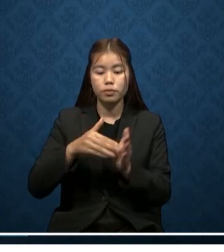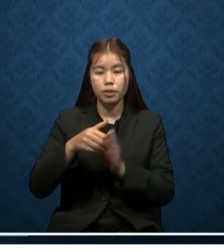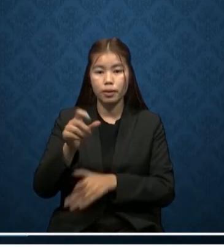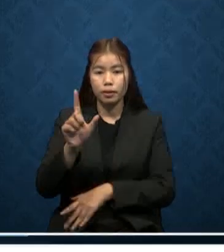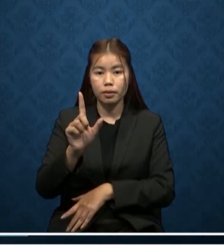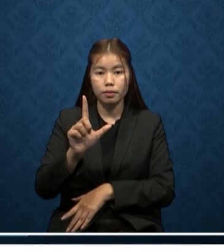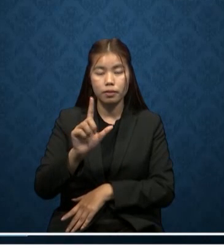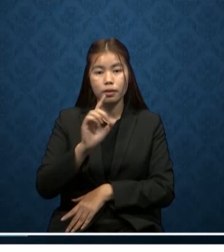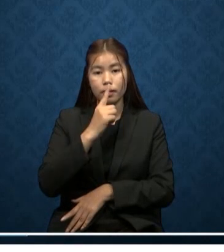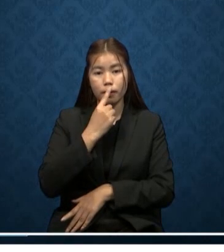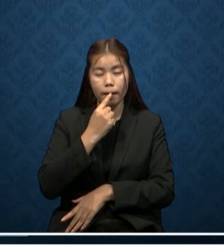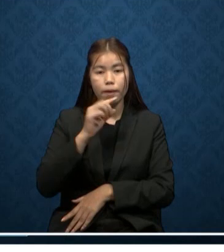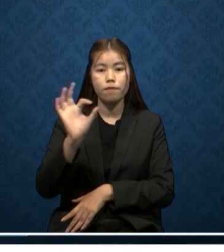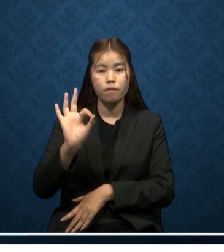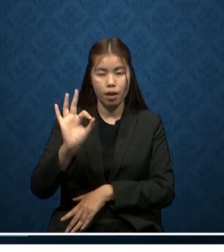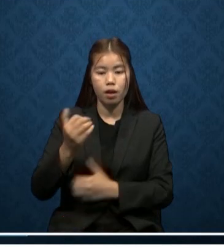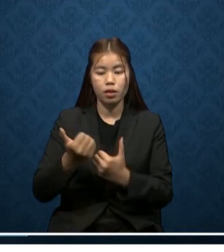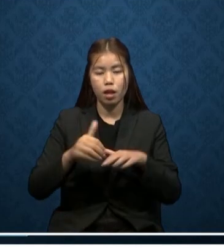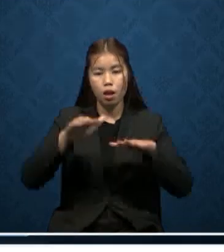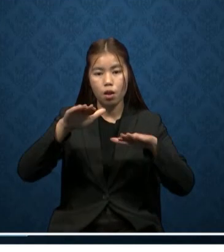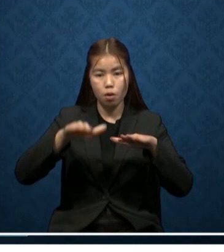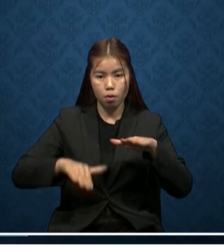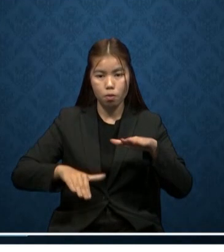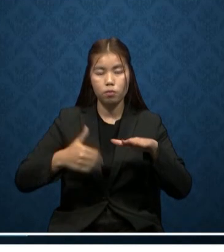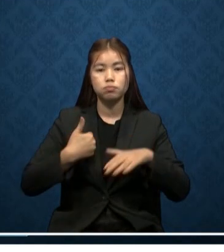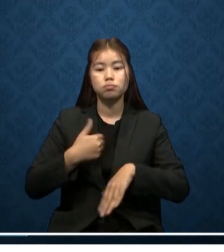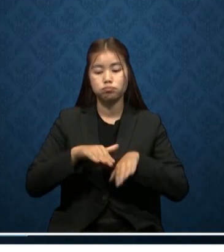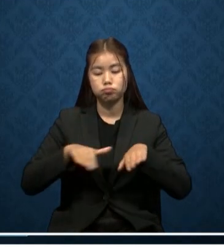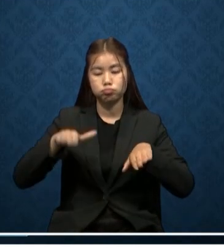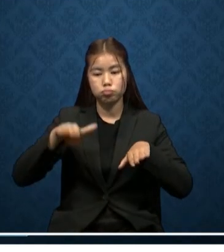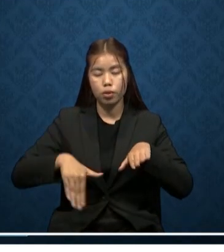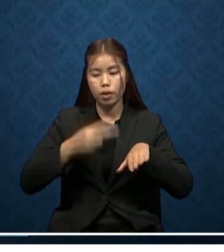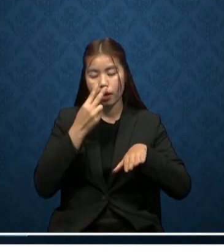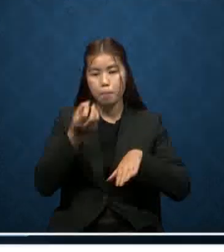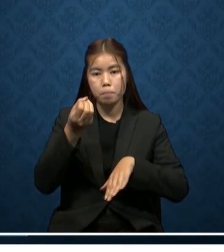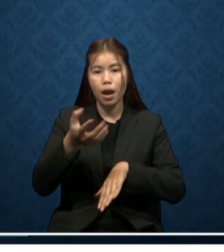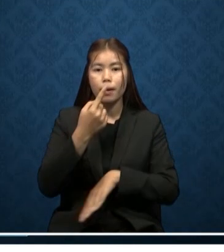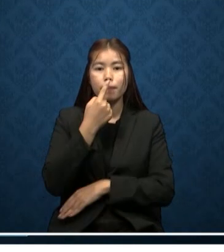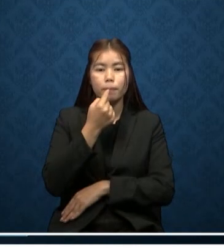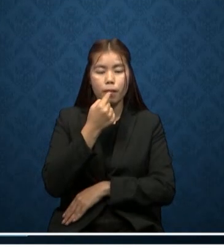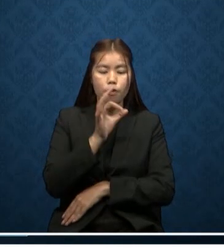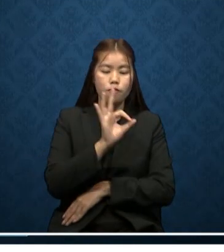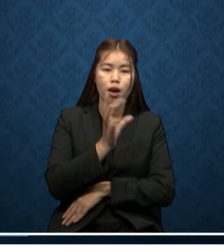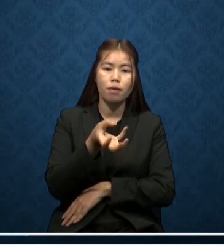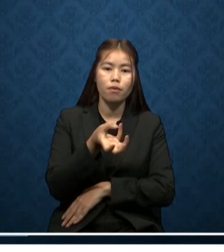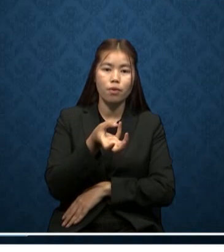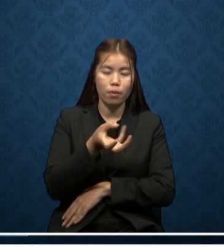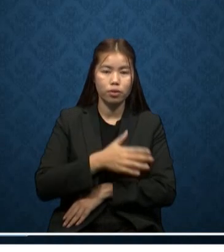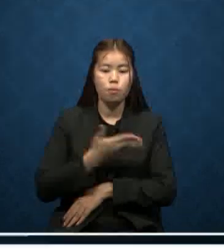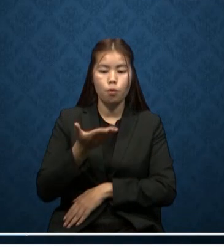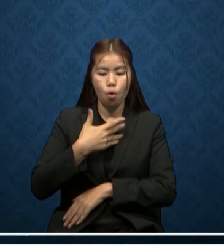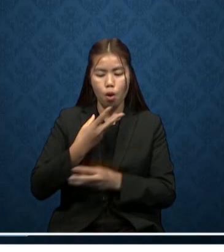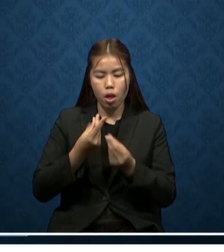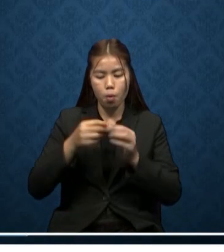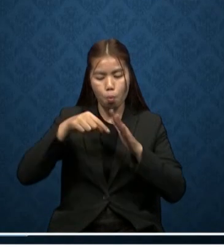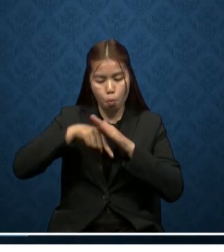ว่าลดลงถ้าถ้าจะเห็นสีแดงจะเห็นสีแดงเยอะกว่าสีฟ้านะครับผมคงไม่ลงรายละเอียดแต่